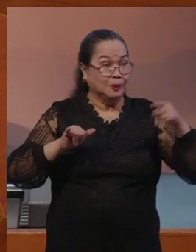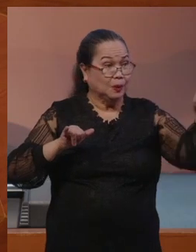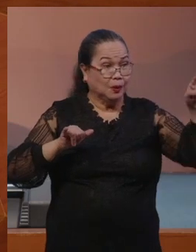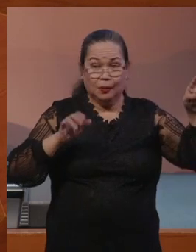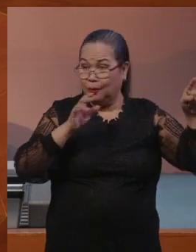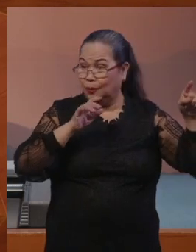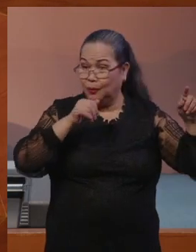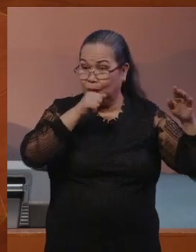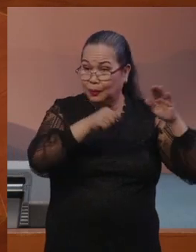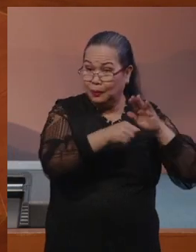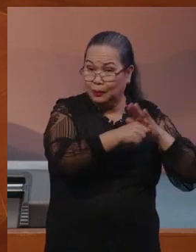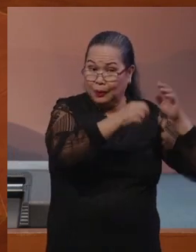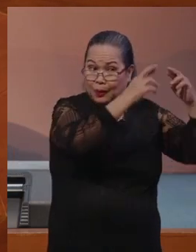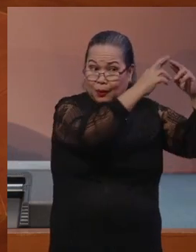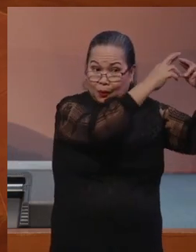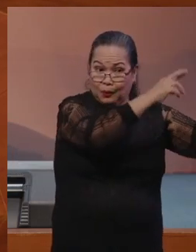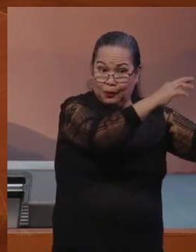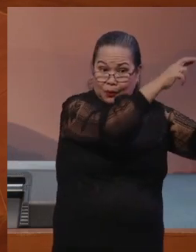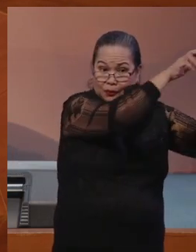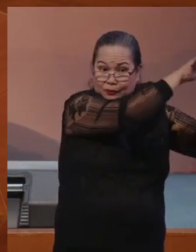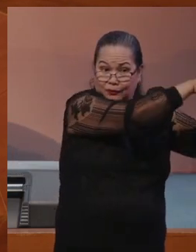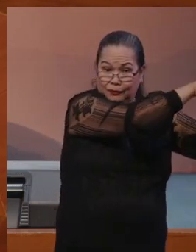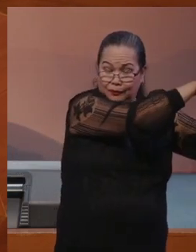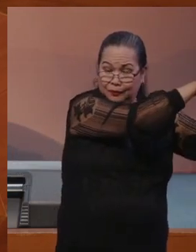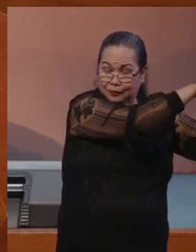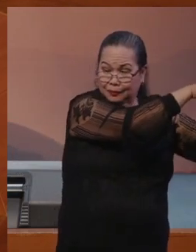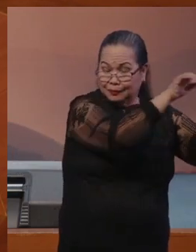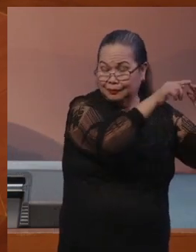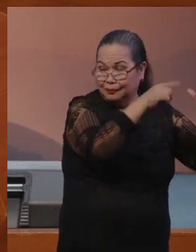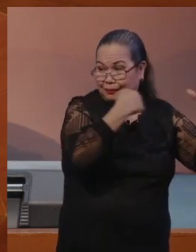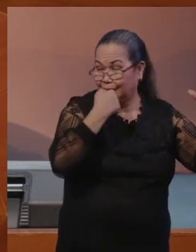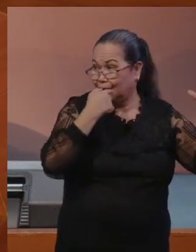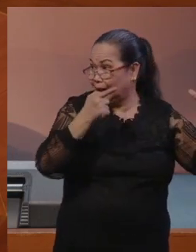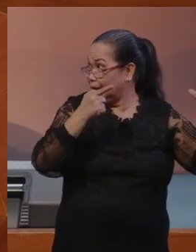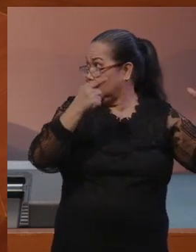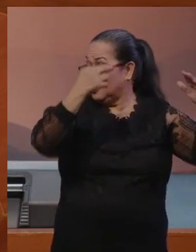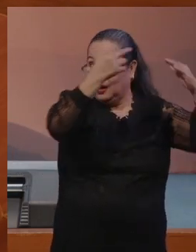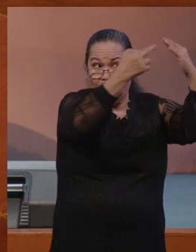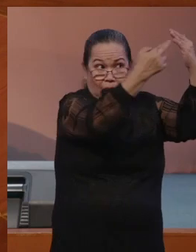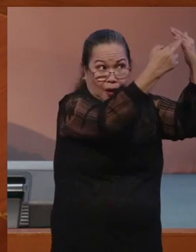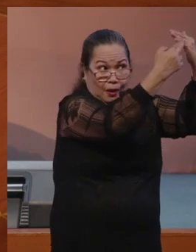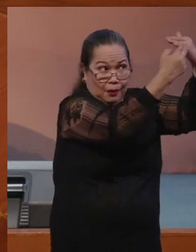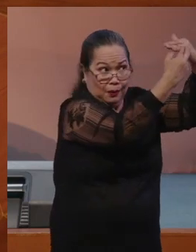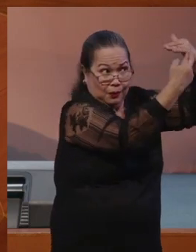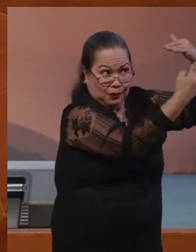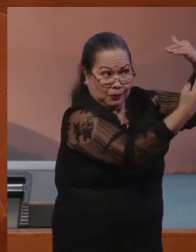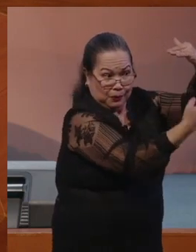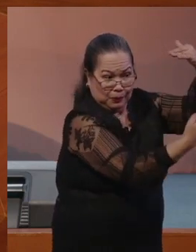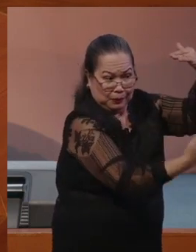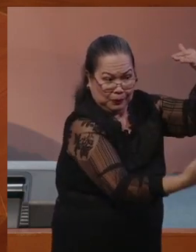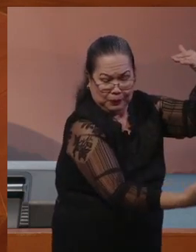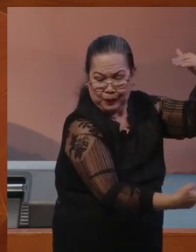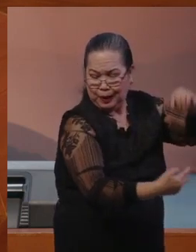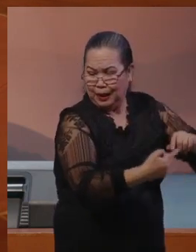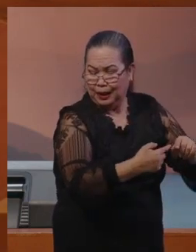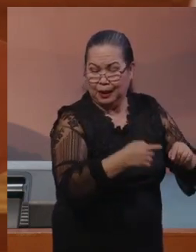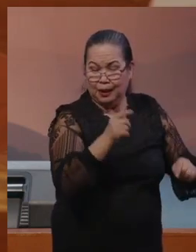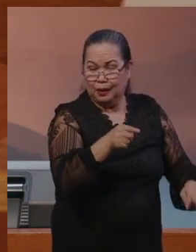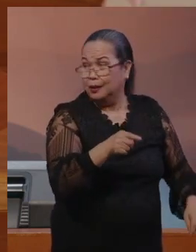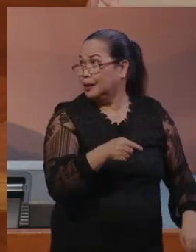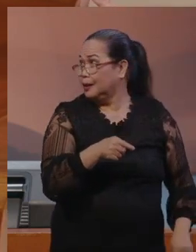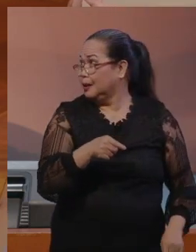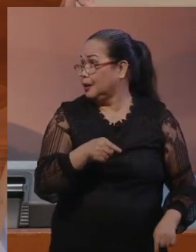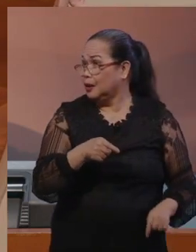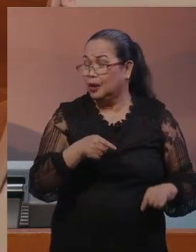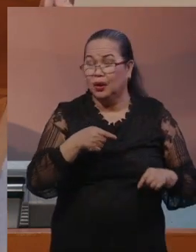dito. Nagtago sila sa roof. Right? Ngayon, pinababa niya sa wall. Pero sabi niya, doon kayo